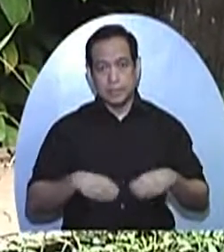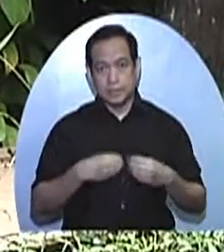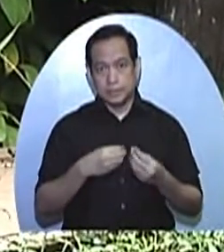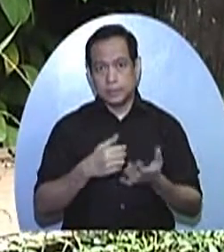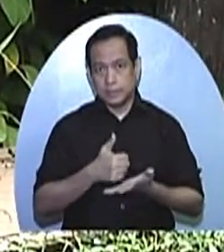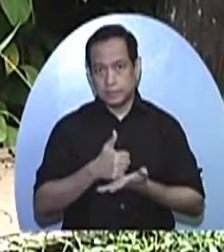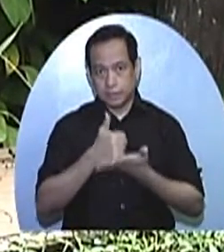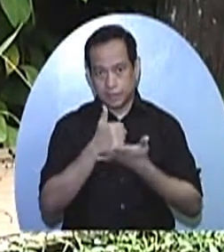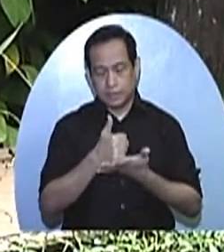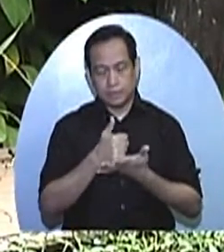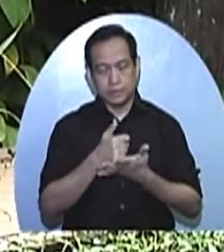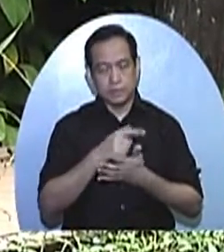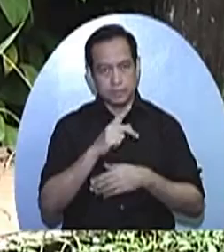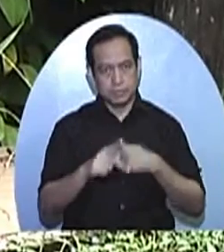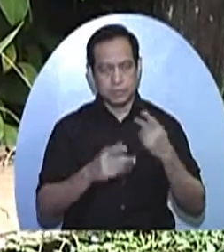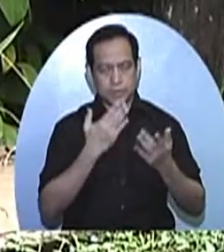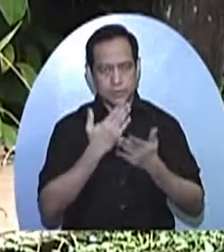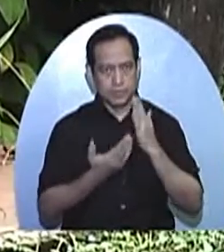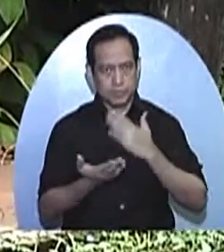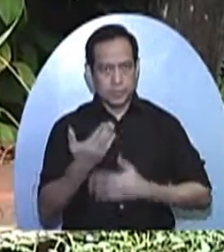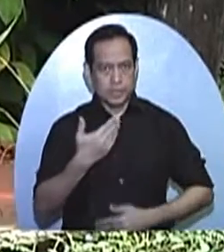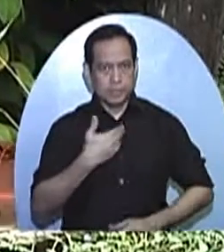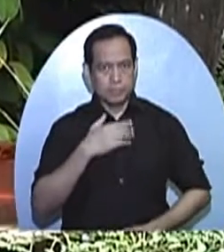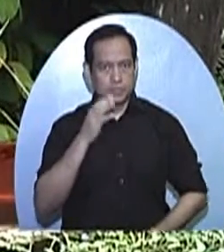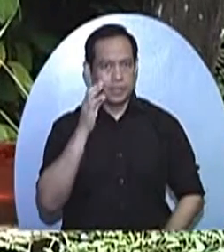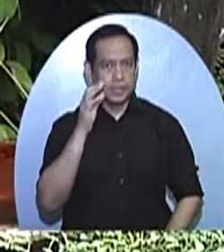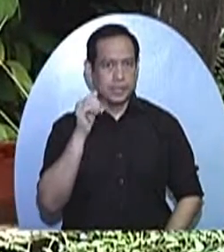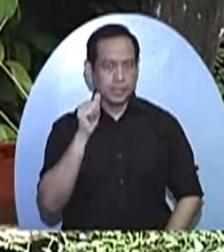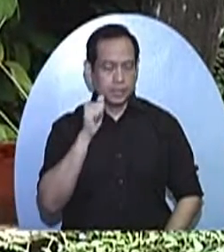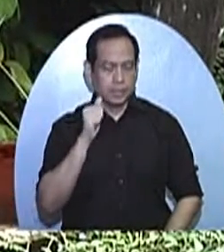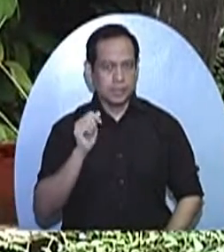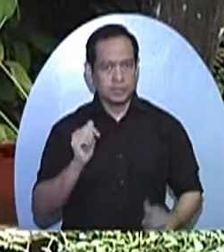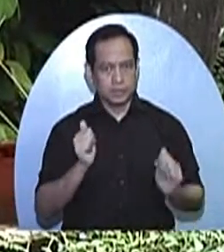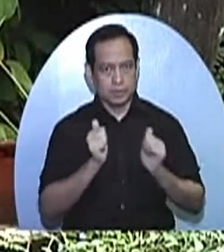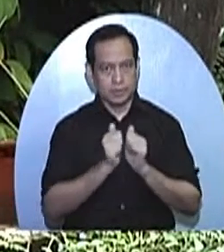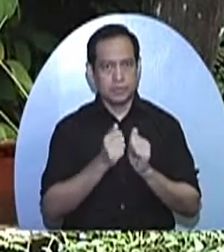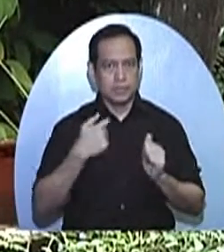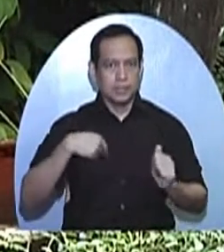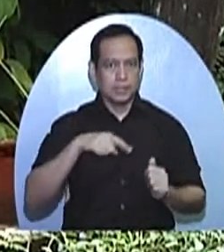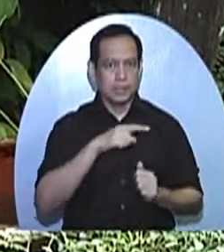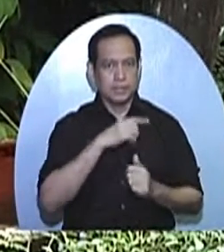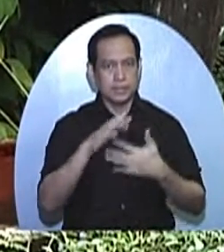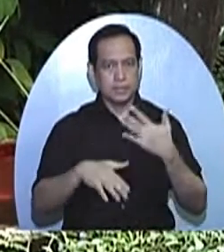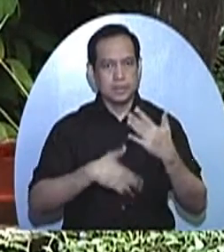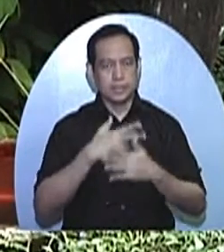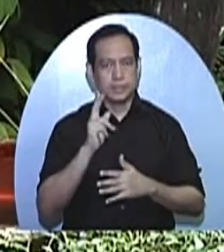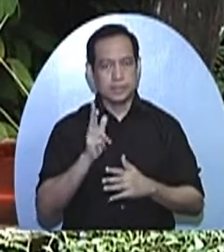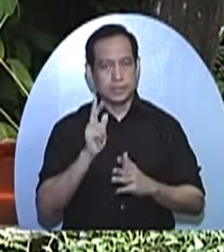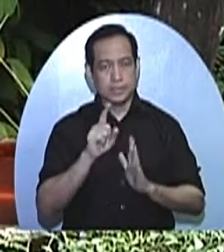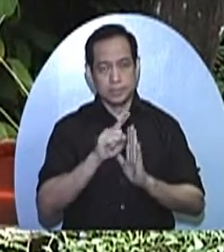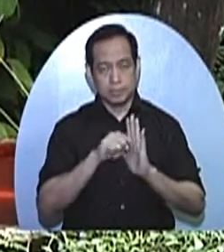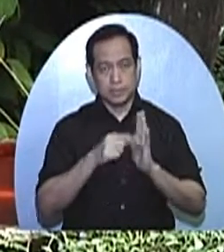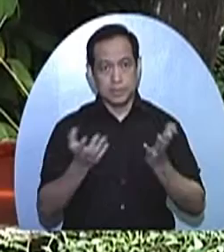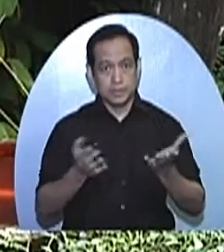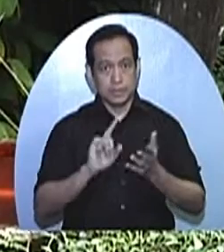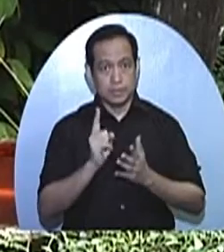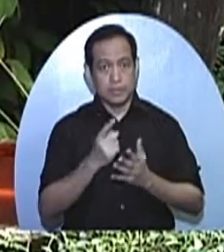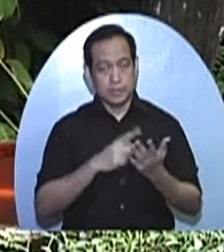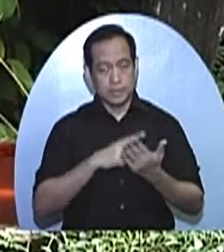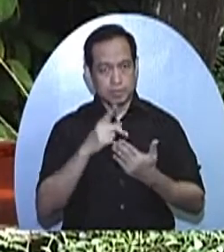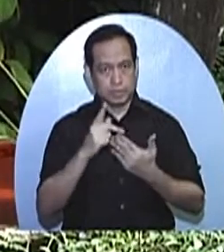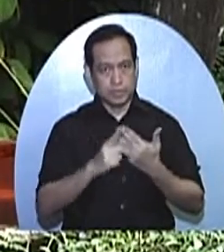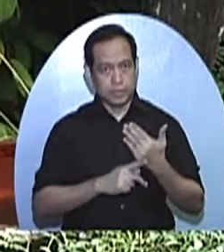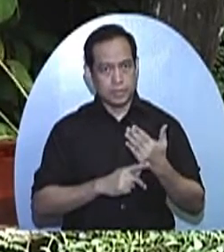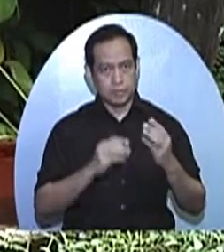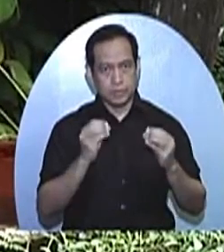kanila? Magandang umaga po. Ako po si Connie Angeles. Samahan niyo po kami sa susunod na 30 minuto dito lamang sa